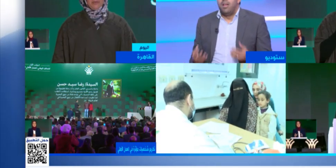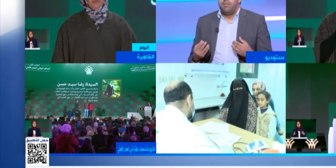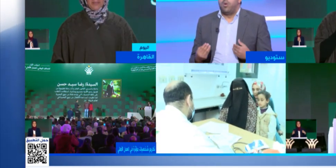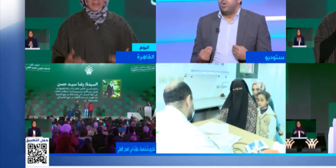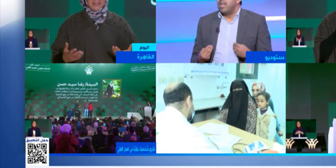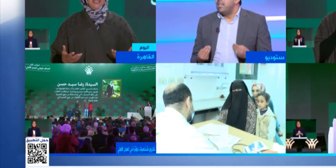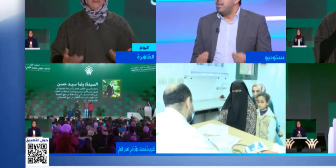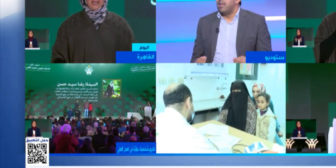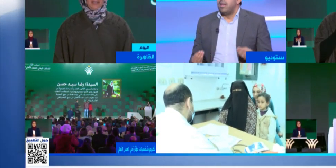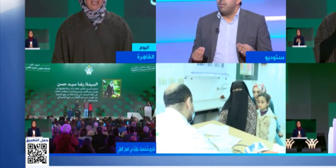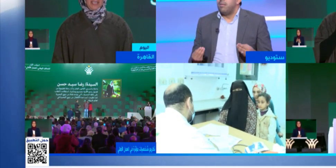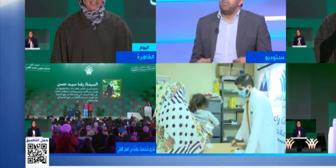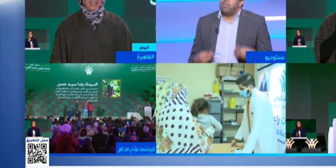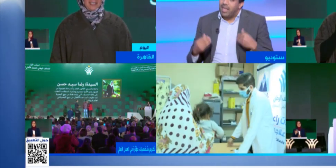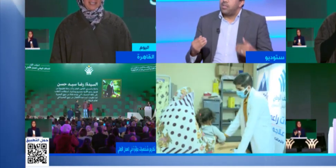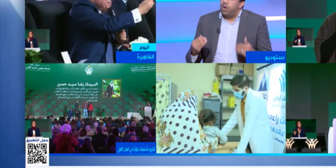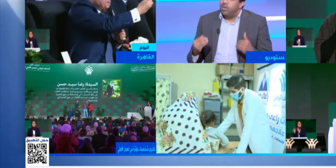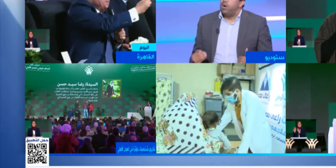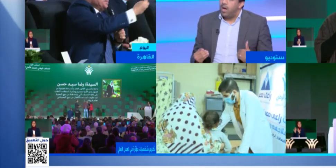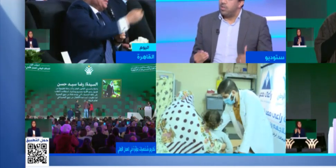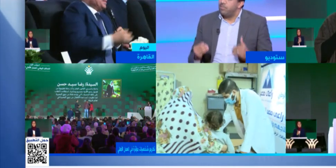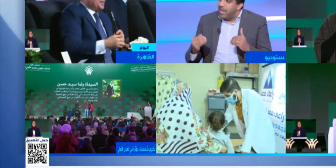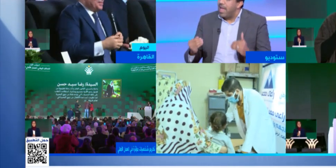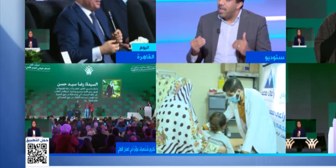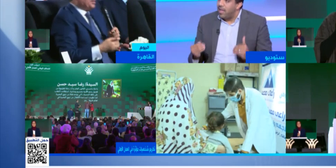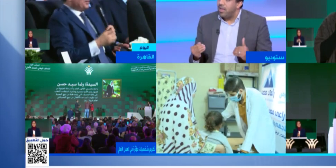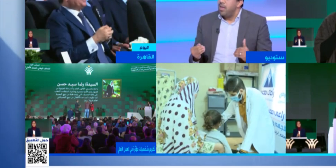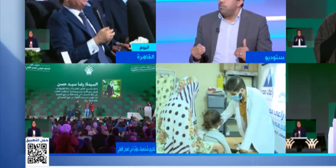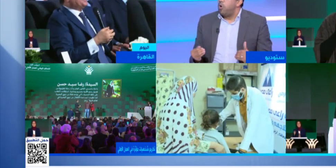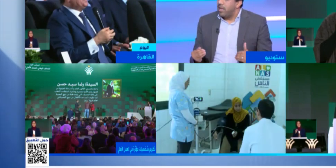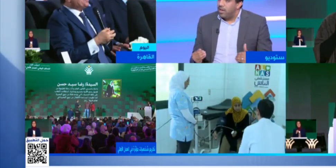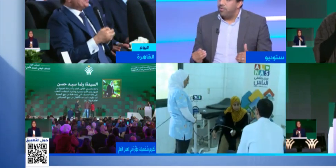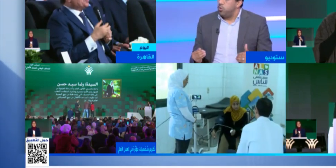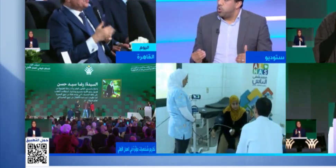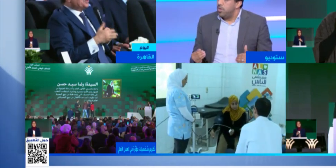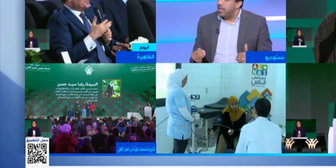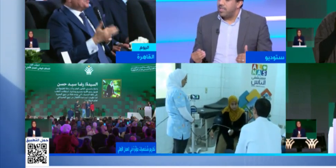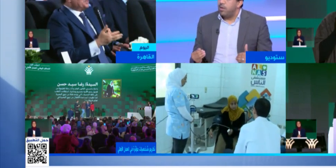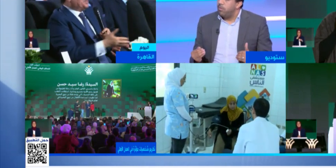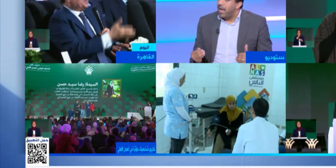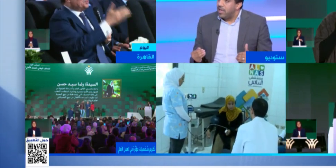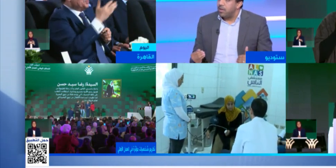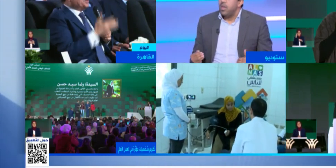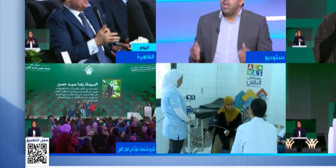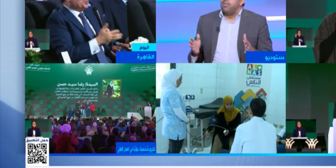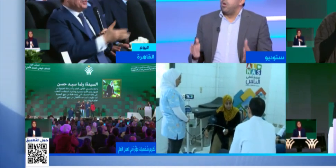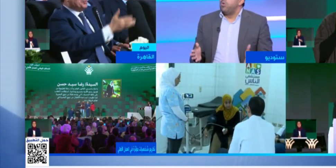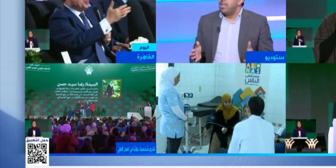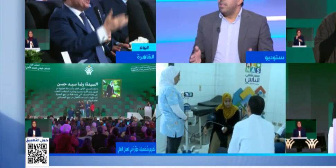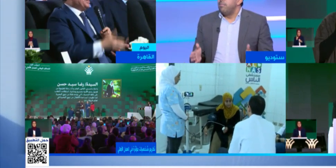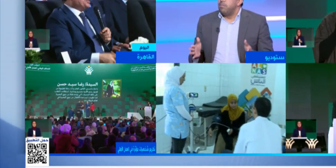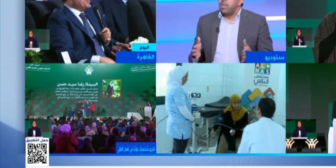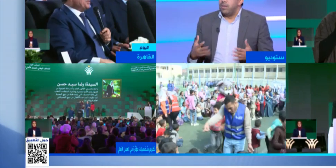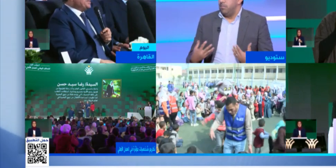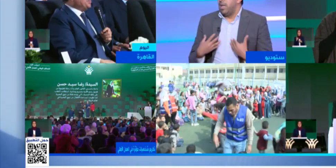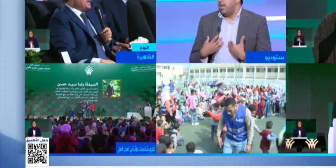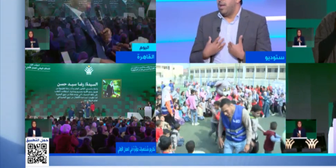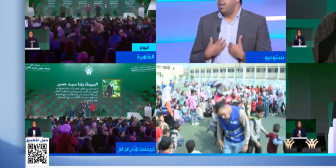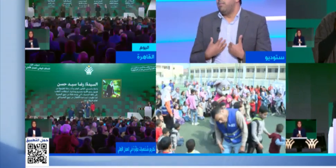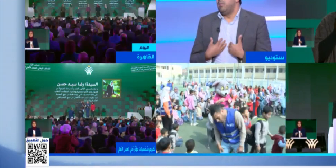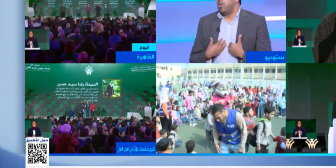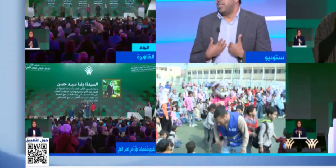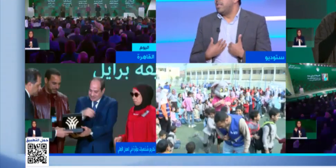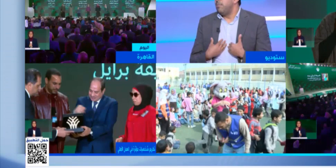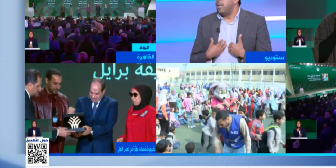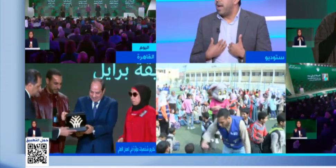بتتقال، فخور جدا ببنك الطعام اللي هو حاطط منهجية معينة في الوصول للغذاء ومعايير، فخور جدا